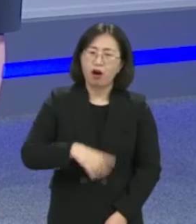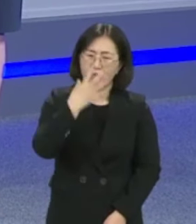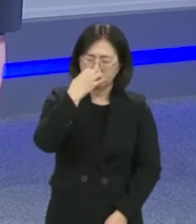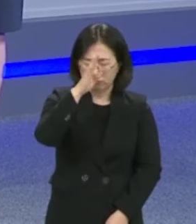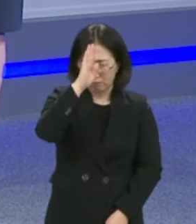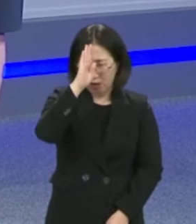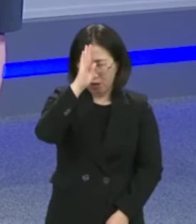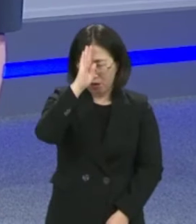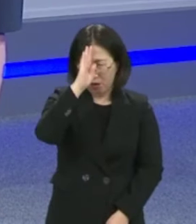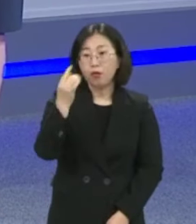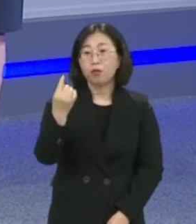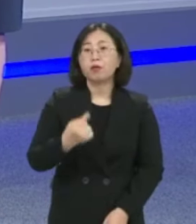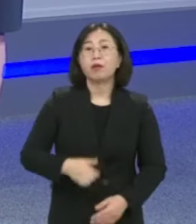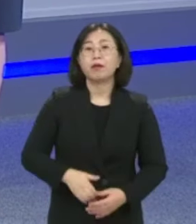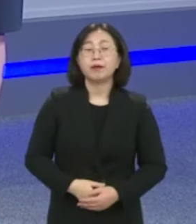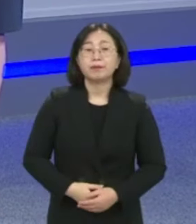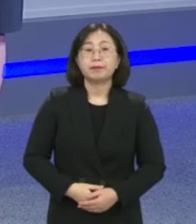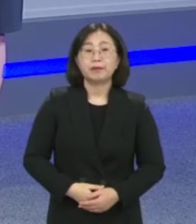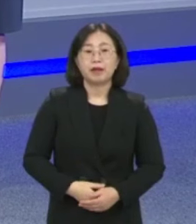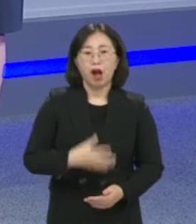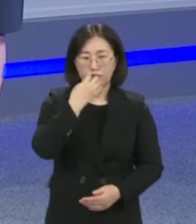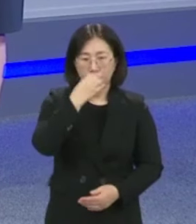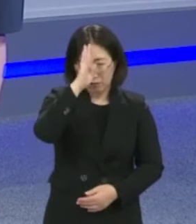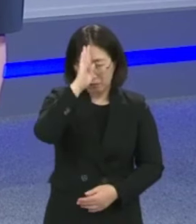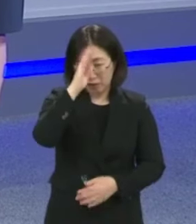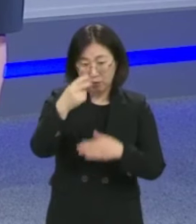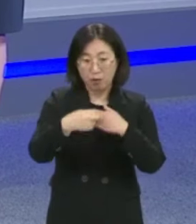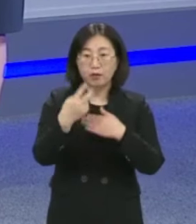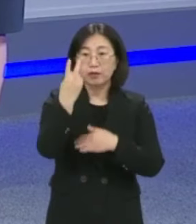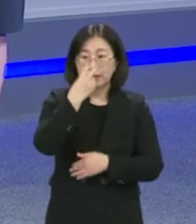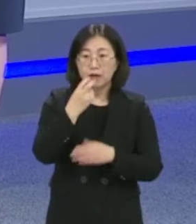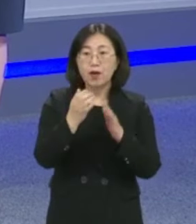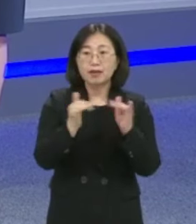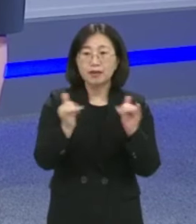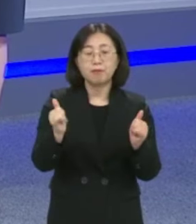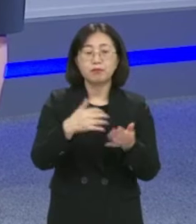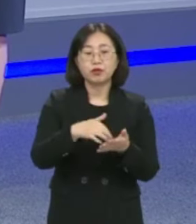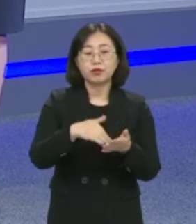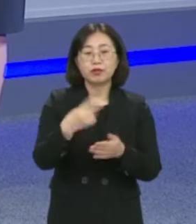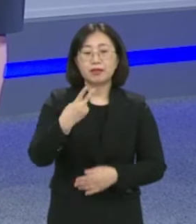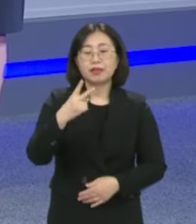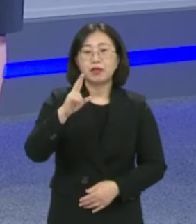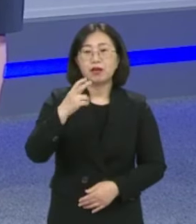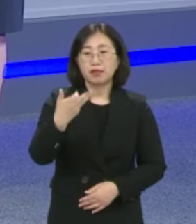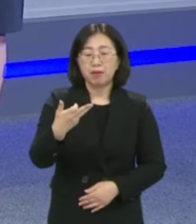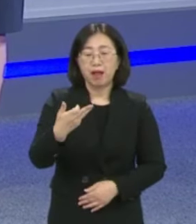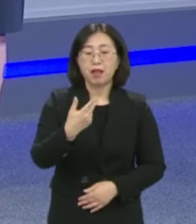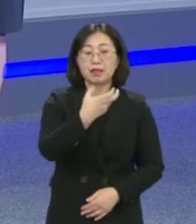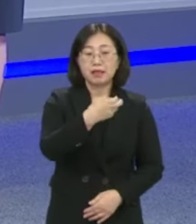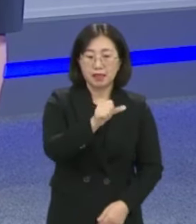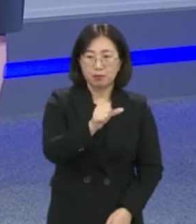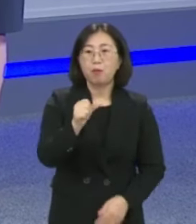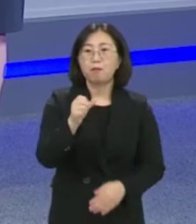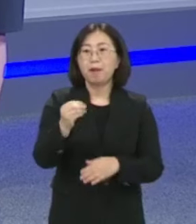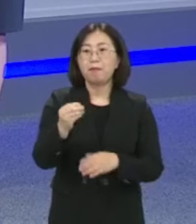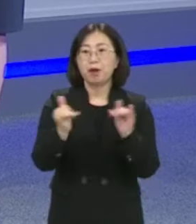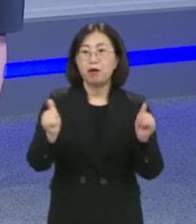되는 질환인데요 실제 우울증으로 병원에서 진료를 받은 환자는 지난 2018년 75만